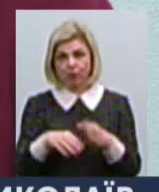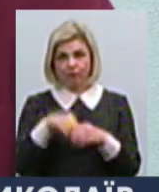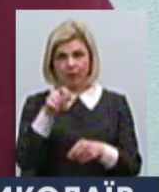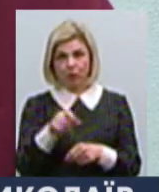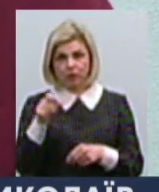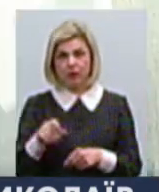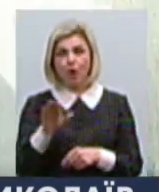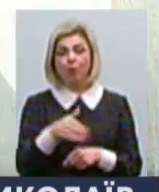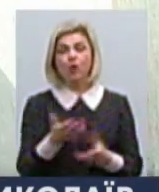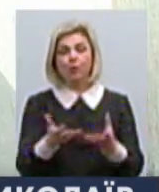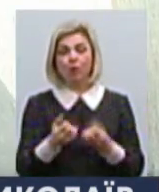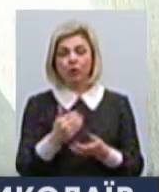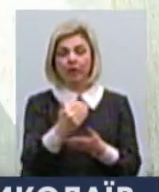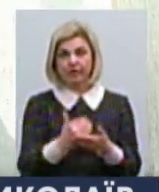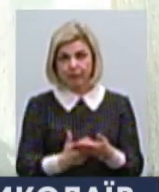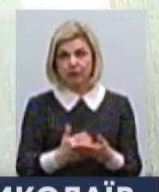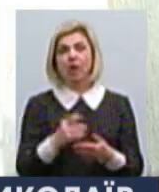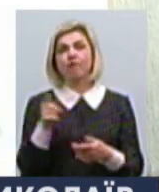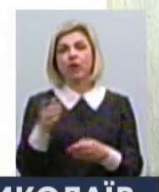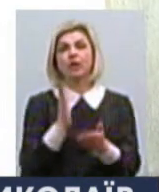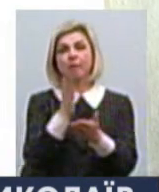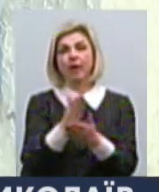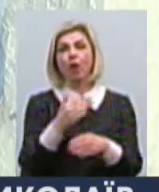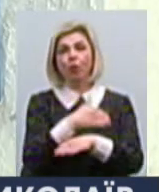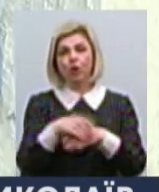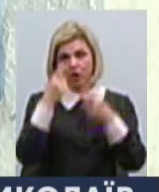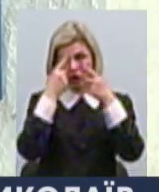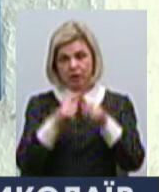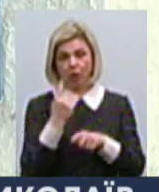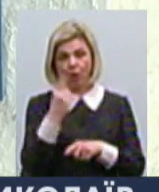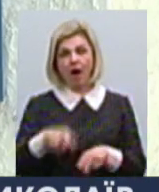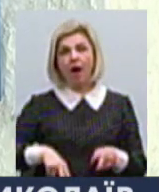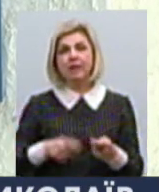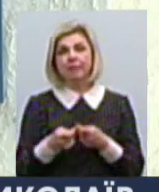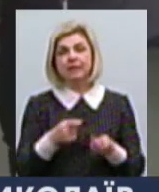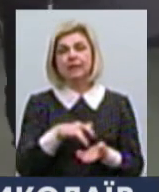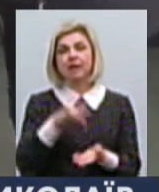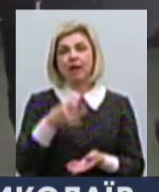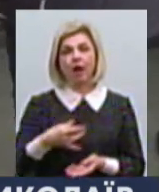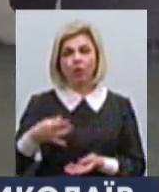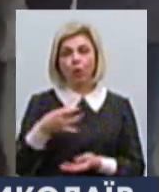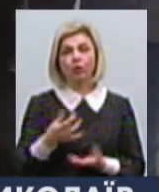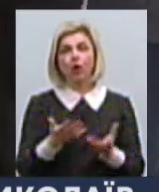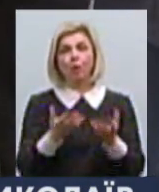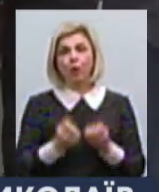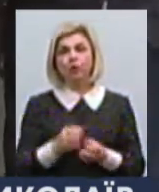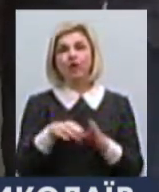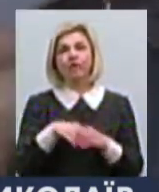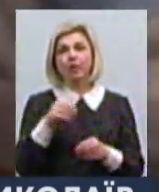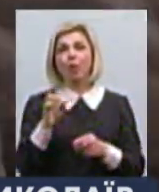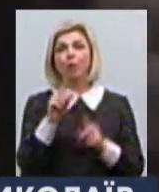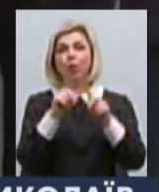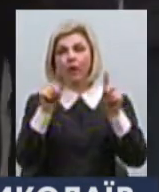отримання уточнених списків виборців вони прямують на інженерний 1 до адміністрації центрального району, отримують виборчу бюлетні та